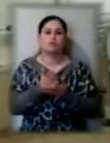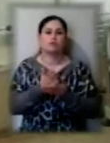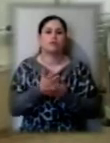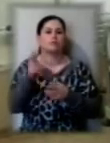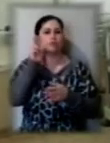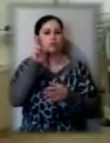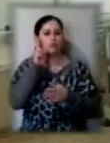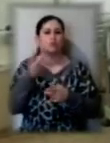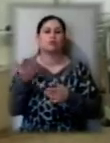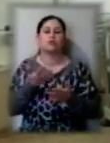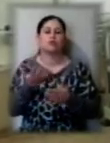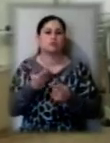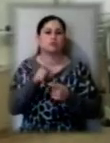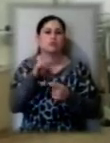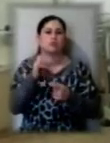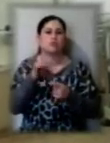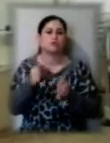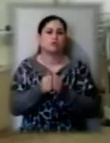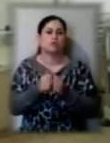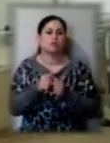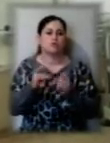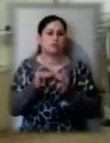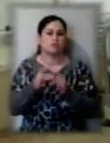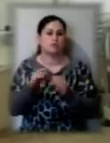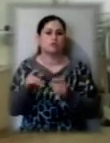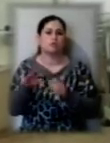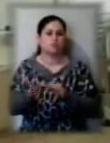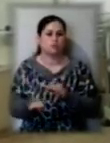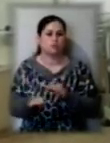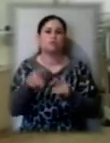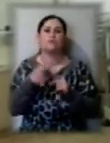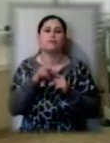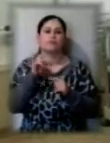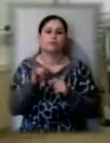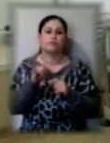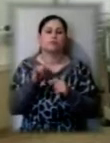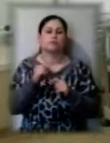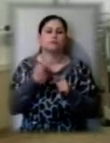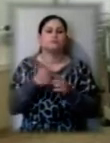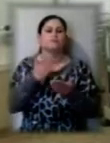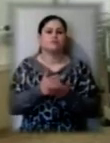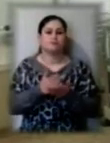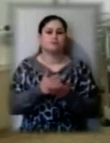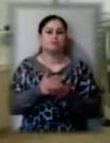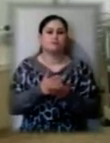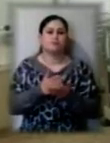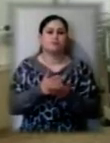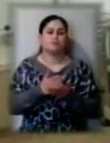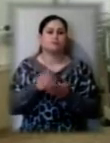який знаходиться коло кожного ліжка, ну і є вся